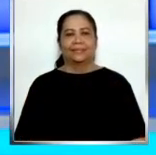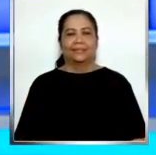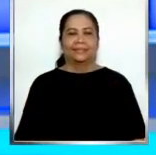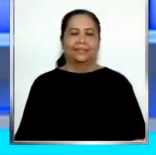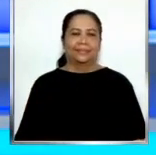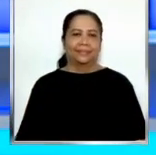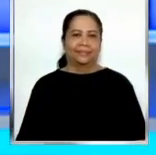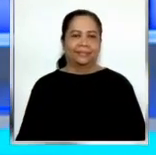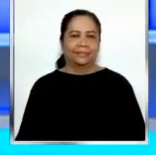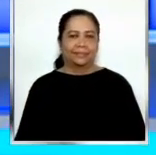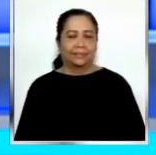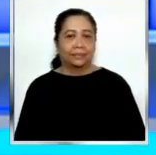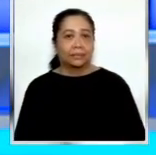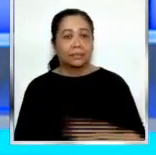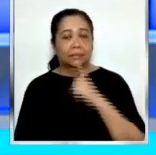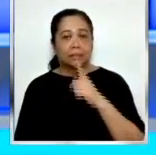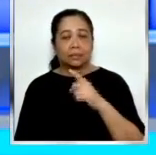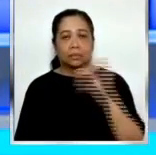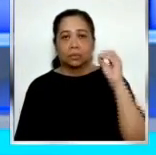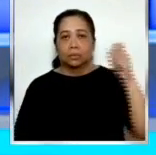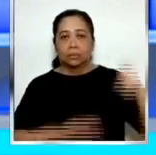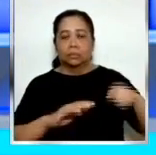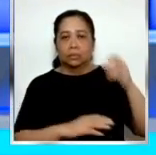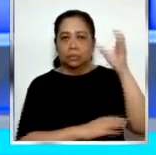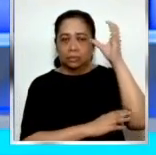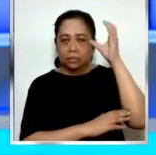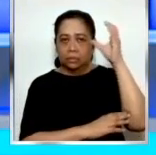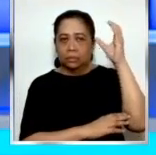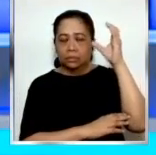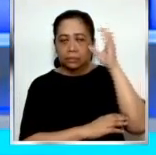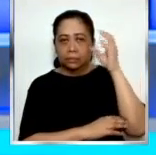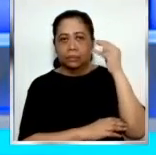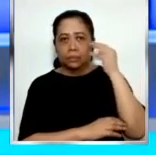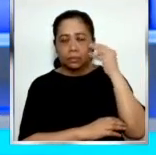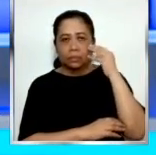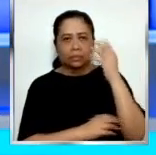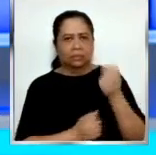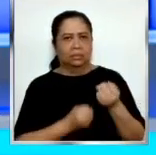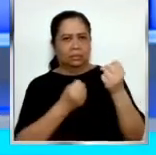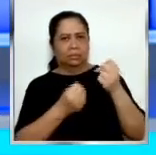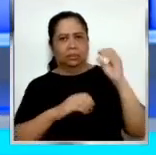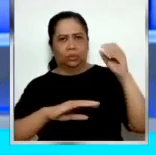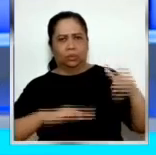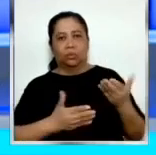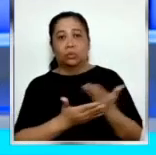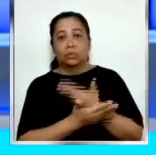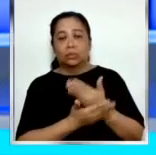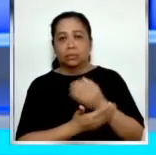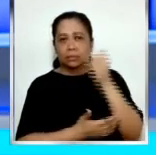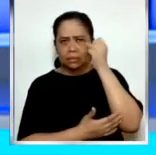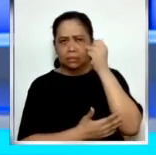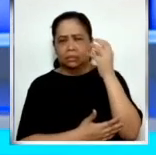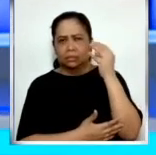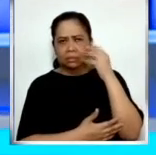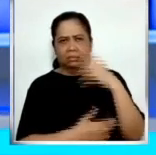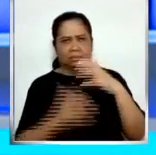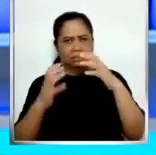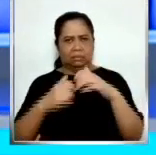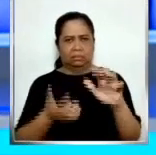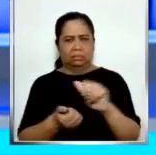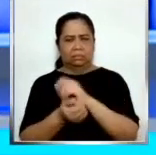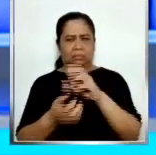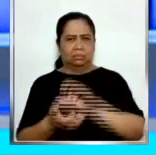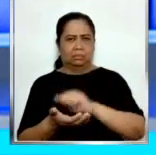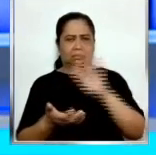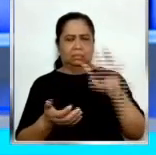Inalmahan po ni dating Ombudsman Conchita Carpio Morales sa mungkahi ni Ombudsman Samuel Martires na buwagin ang tanggapan ng